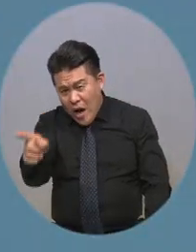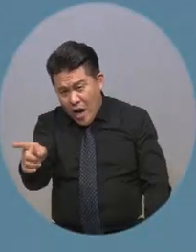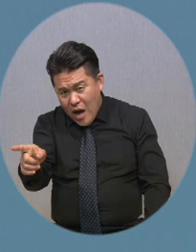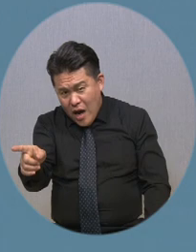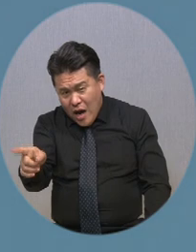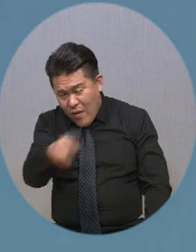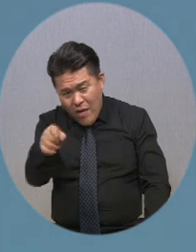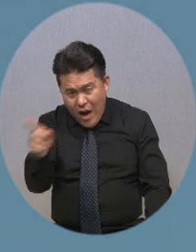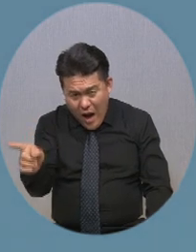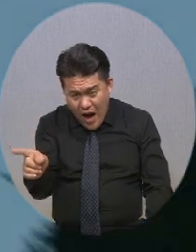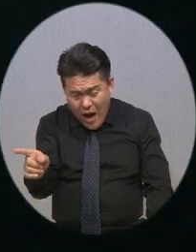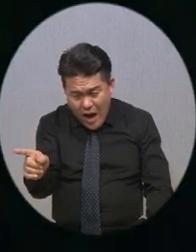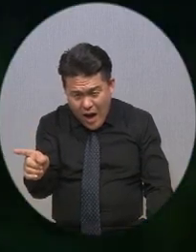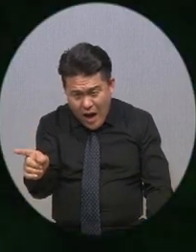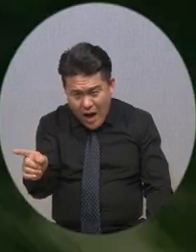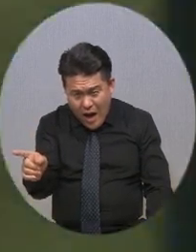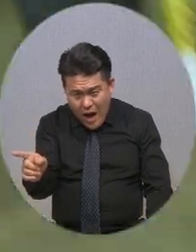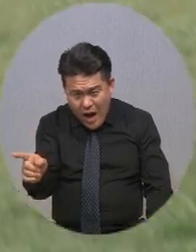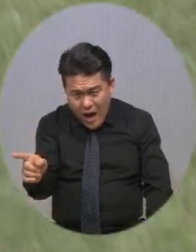돌아.